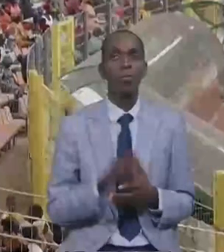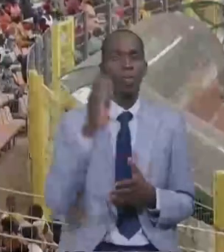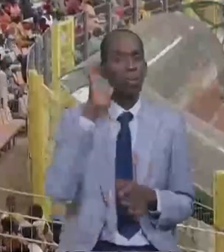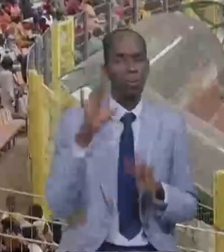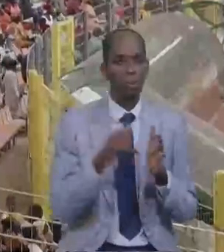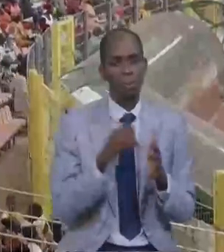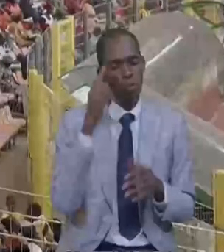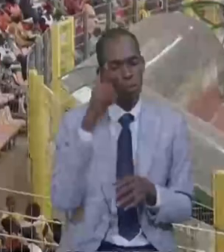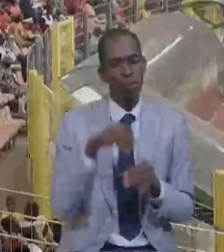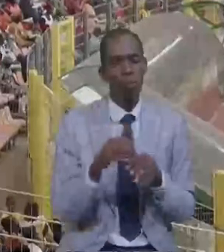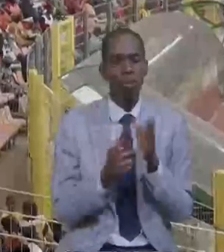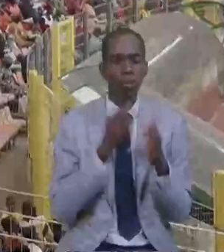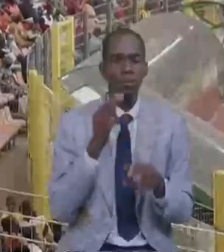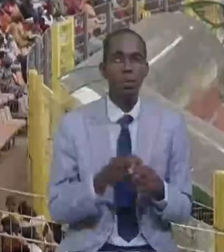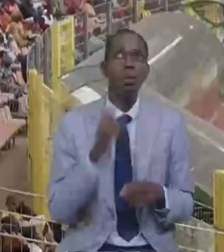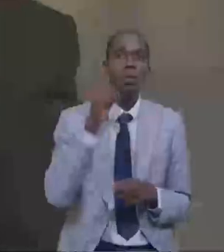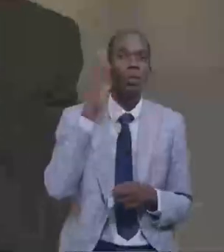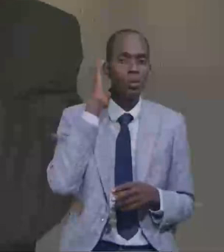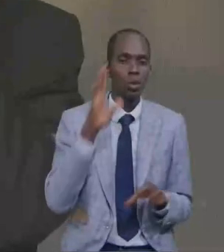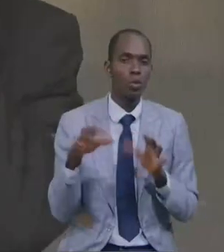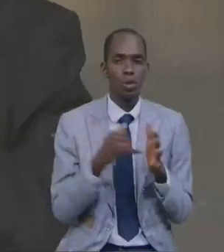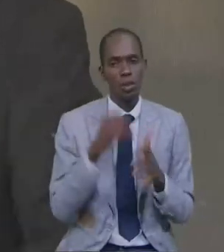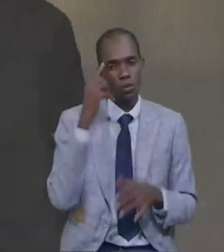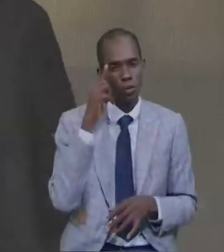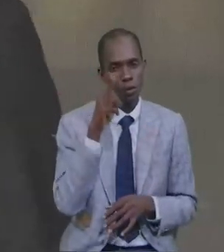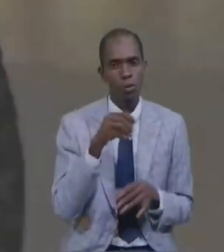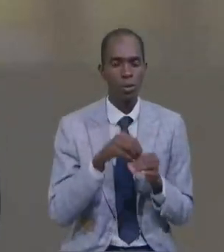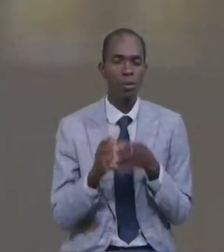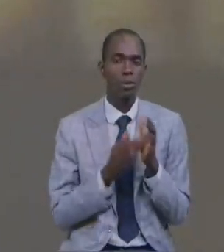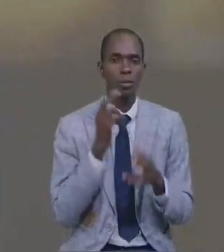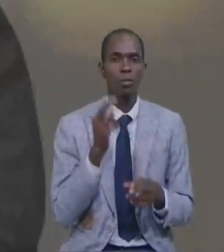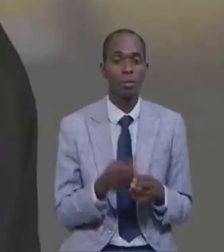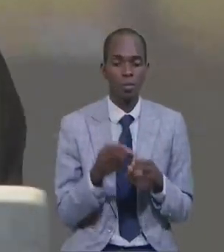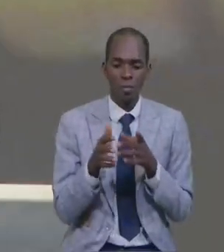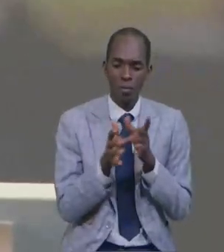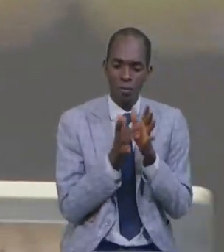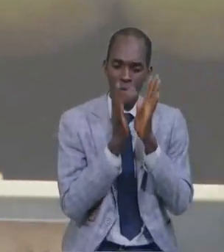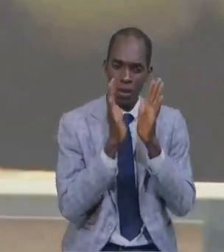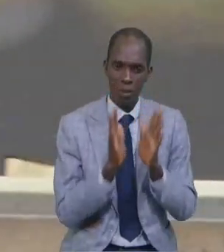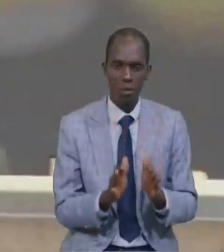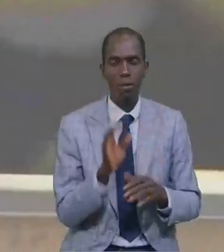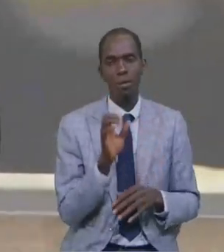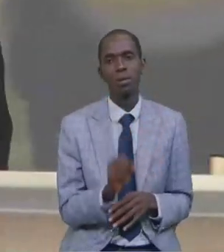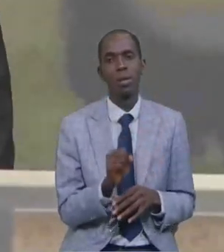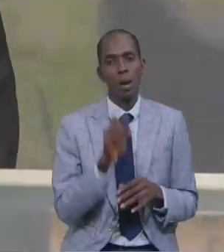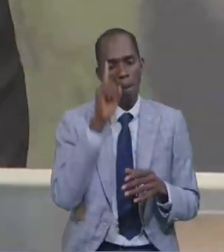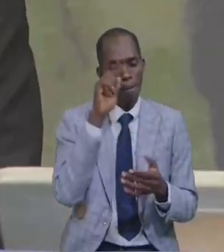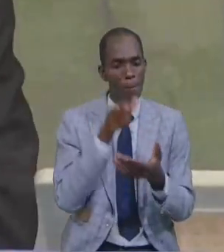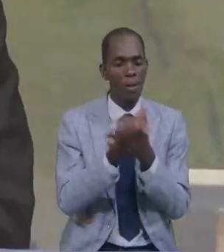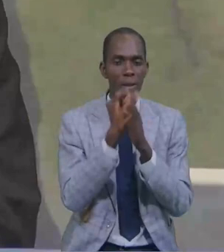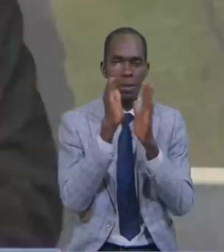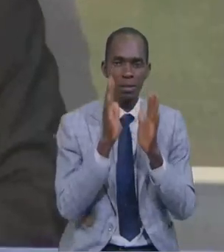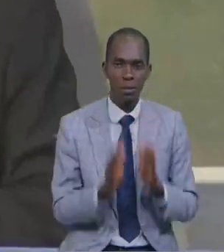Chrétien, croyant, enfant de Dieu, doivent être préoccupés